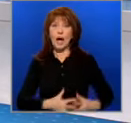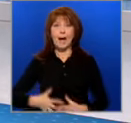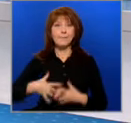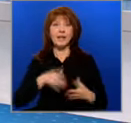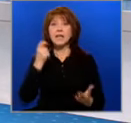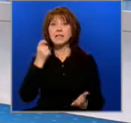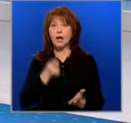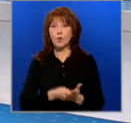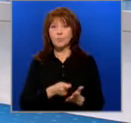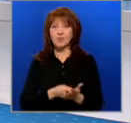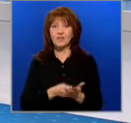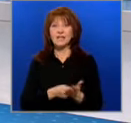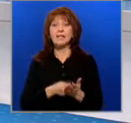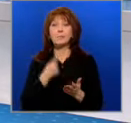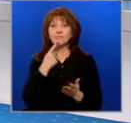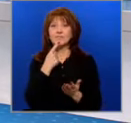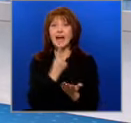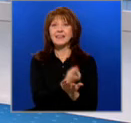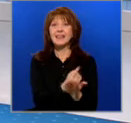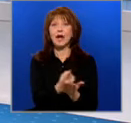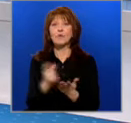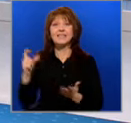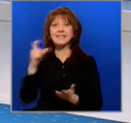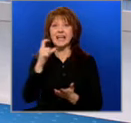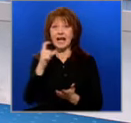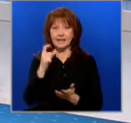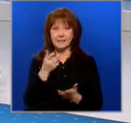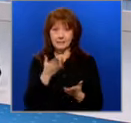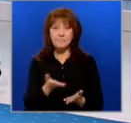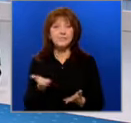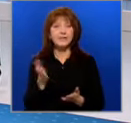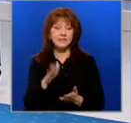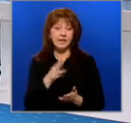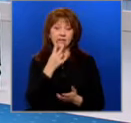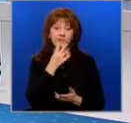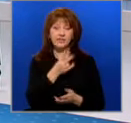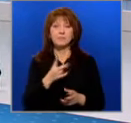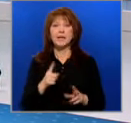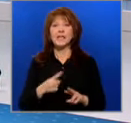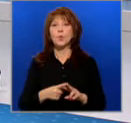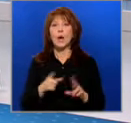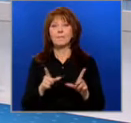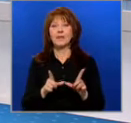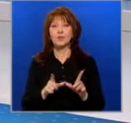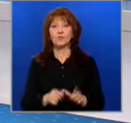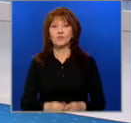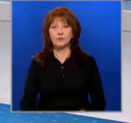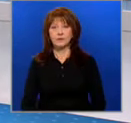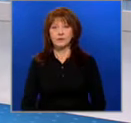за купуване на бойни машини Страйкър за сухопътните войски. Повече сега от Николай Минков.